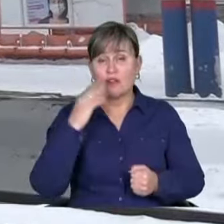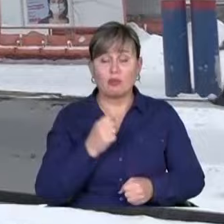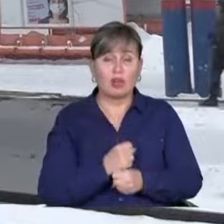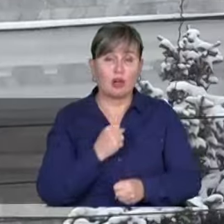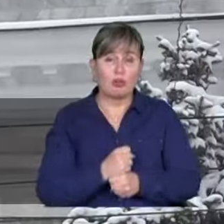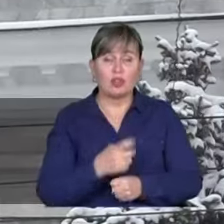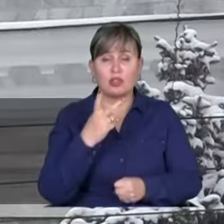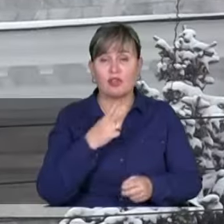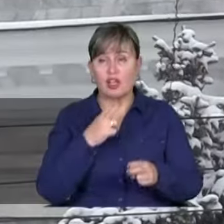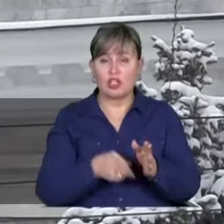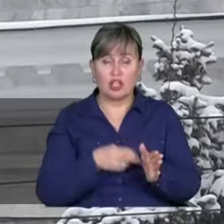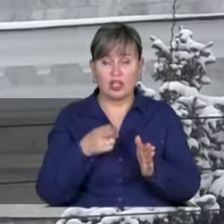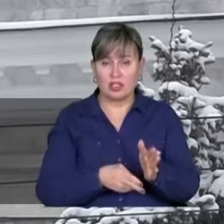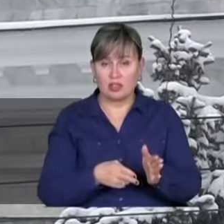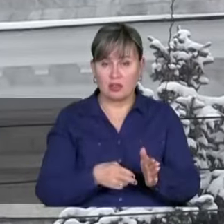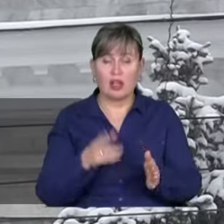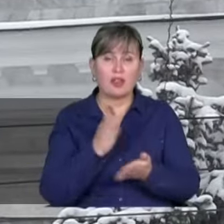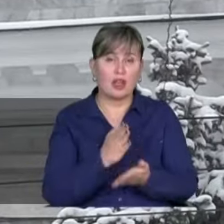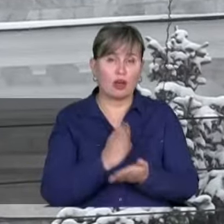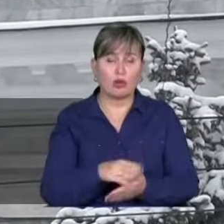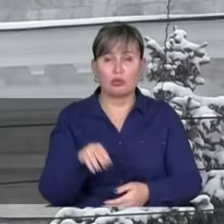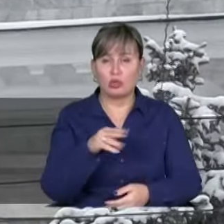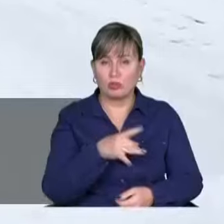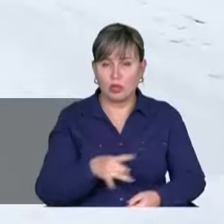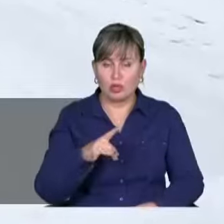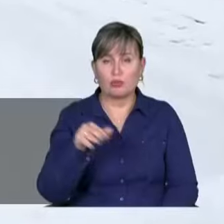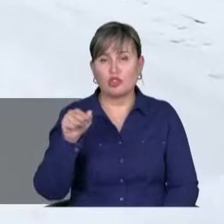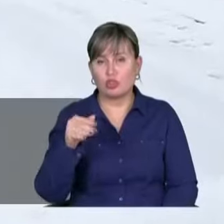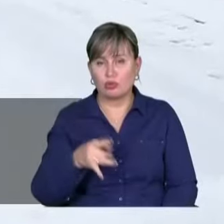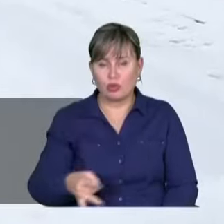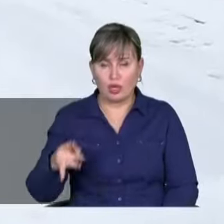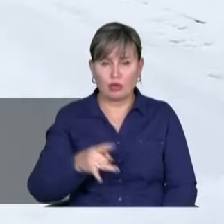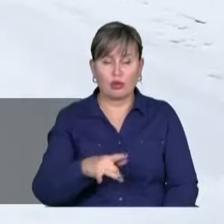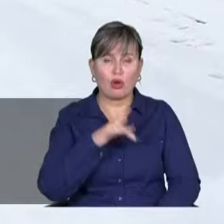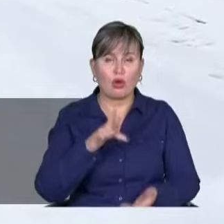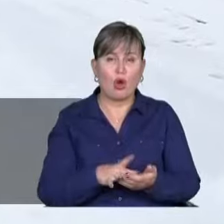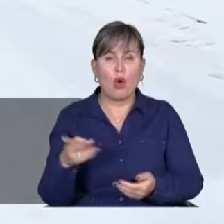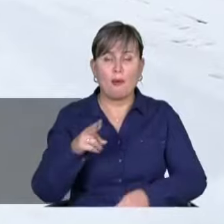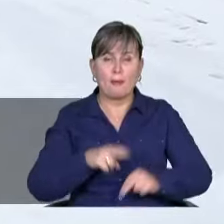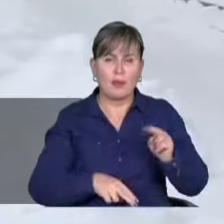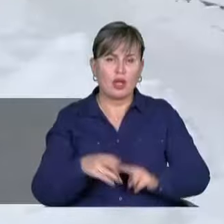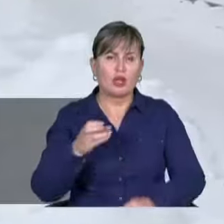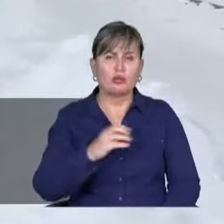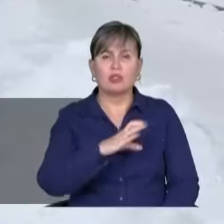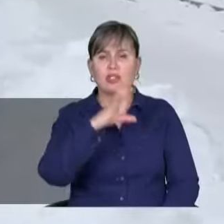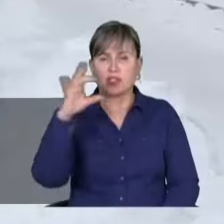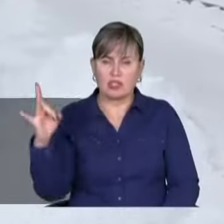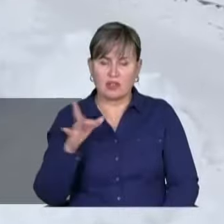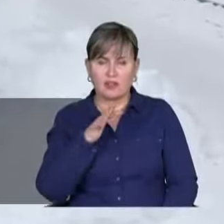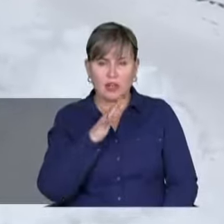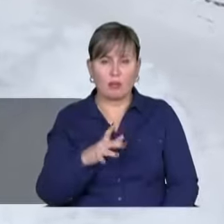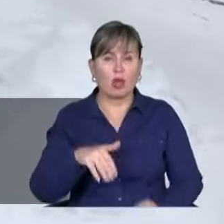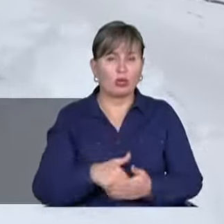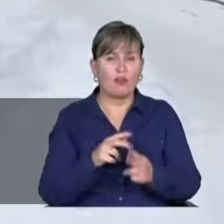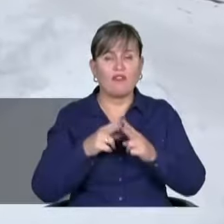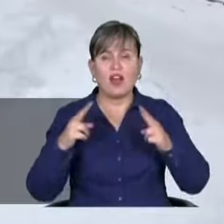работают 2 железнодорожных вокзала. Они находятся в Турксибском и Жетысусском районах города. Оба построены еще в советскую эпоху. Новый